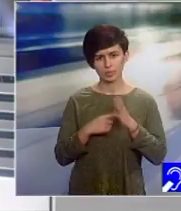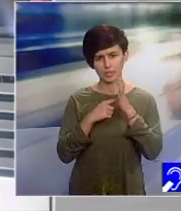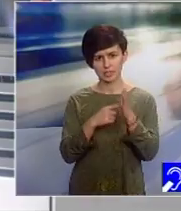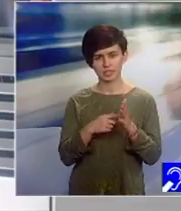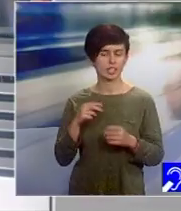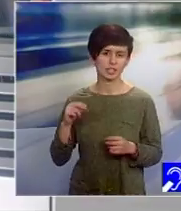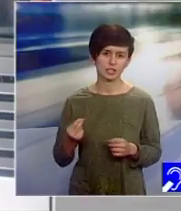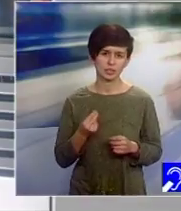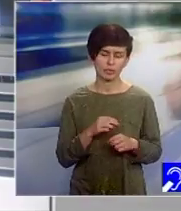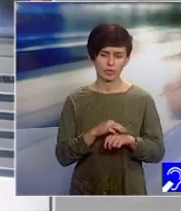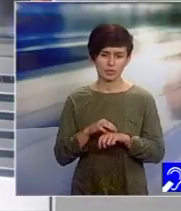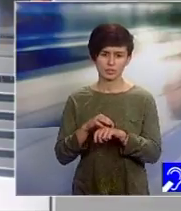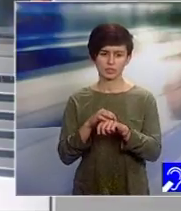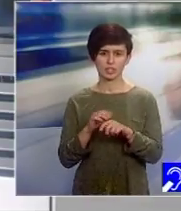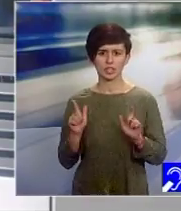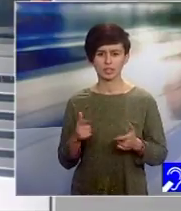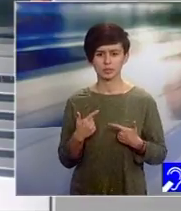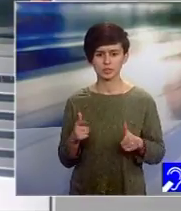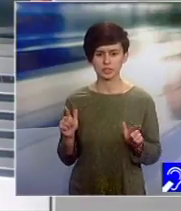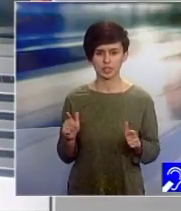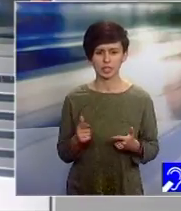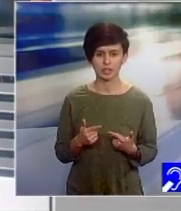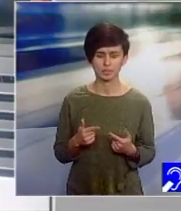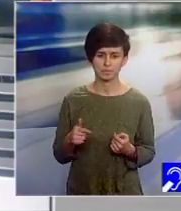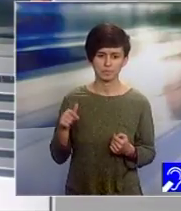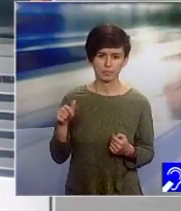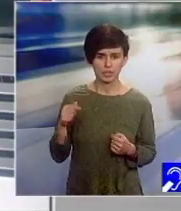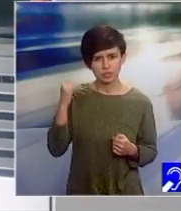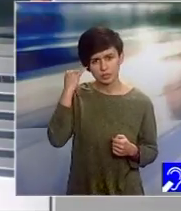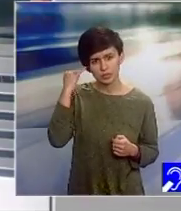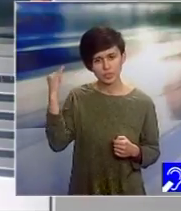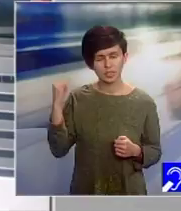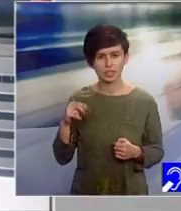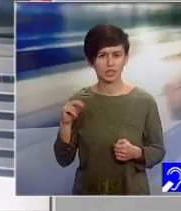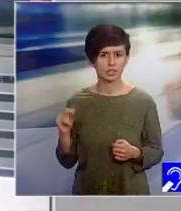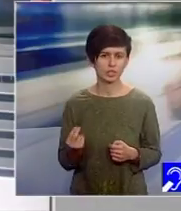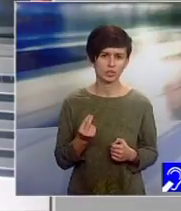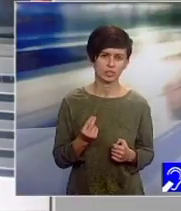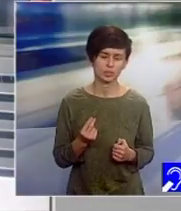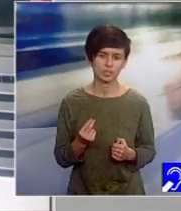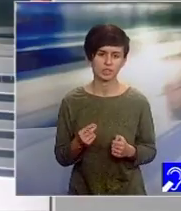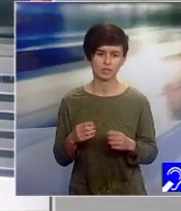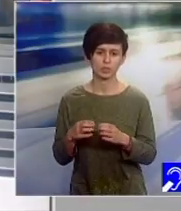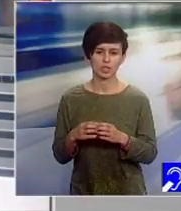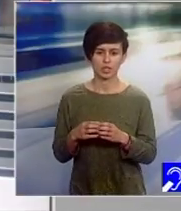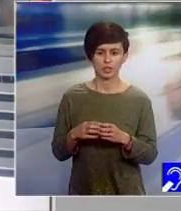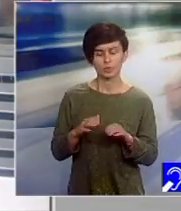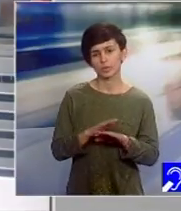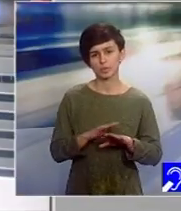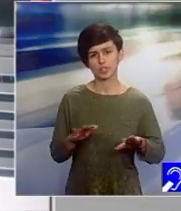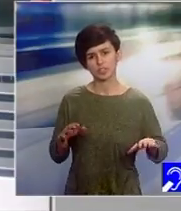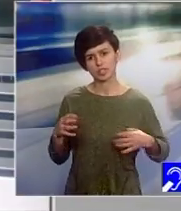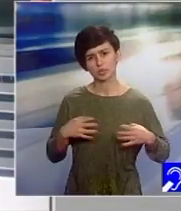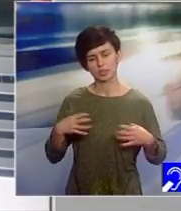conducerea muzicală a acestuia, un concept inedit, de fapt, cu trei orchestre pe scenă, cu un spectacol foarte